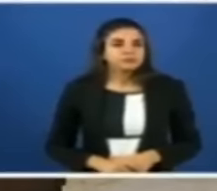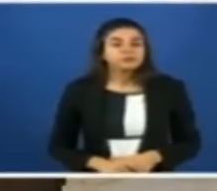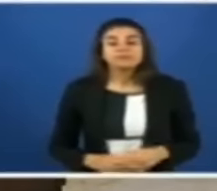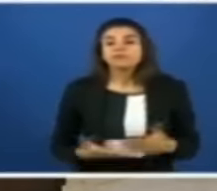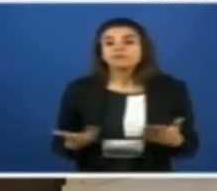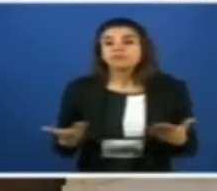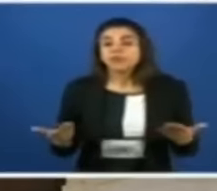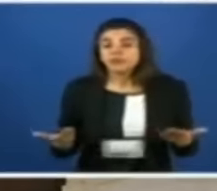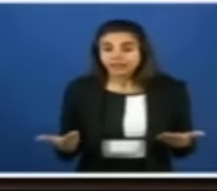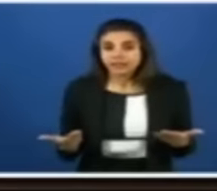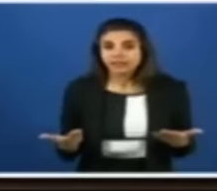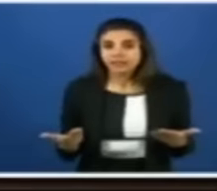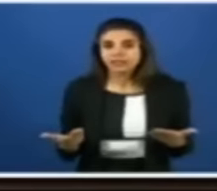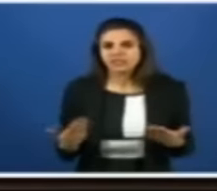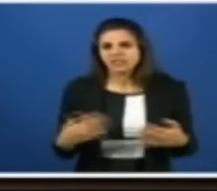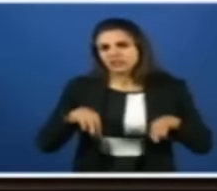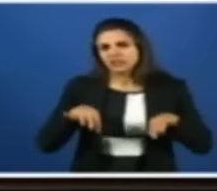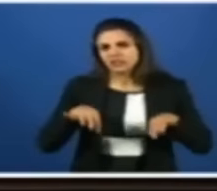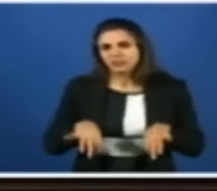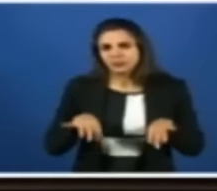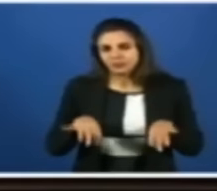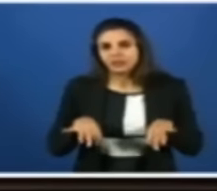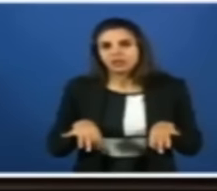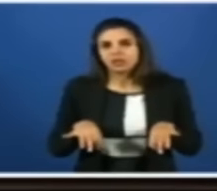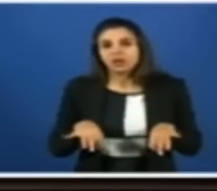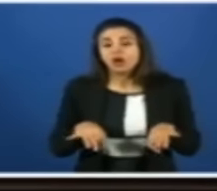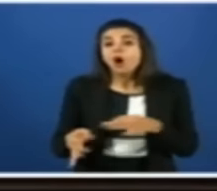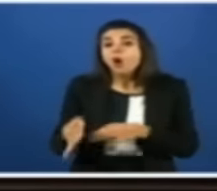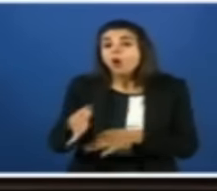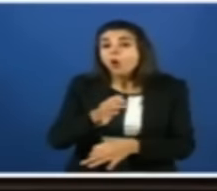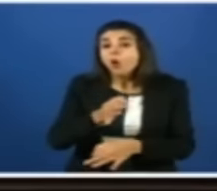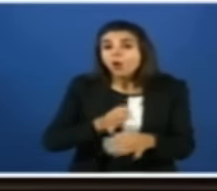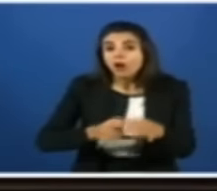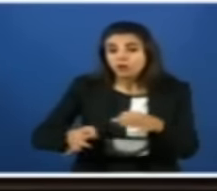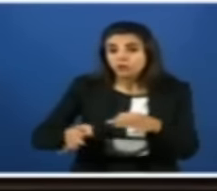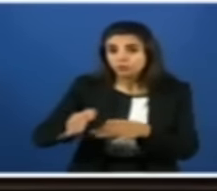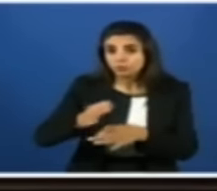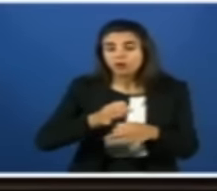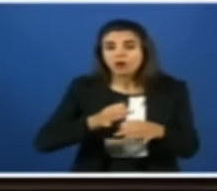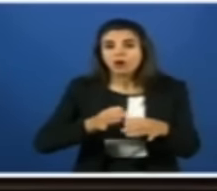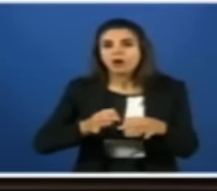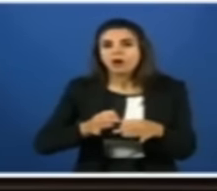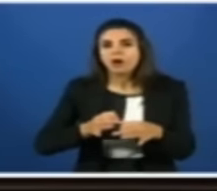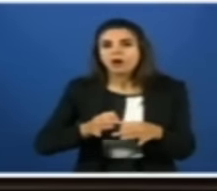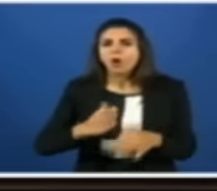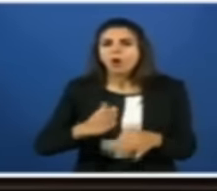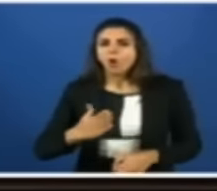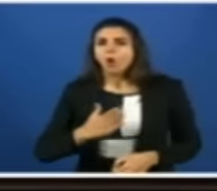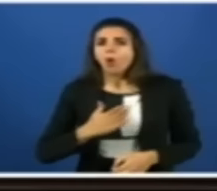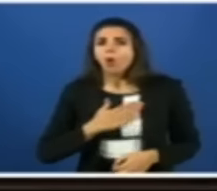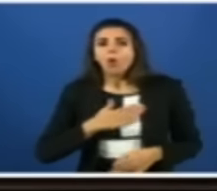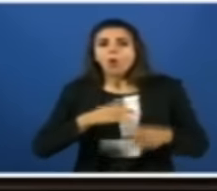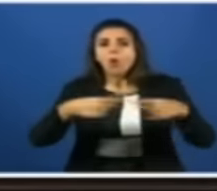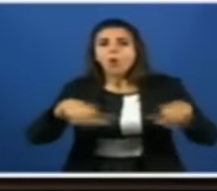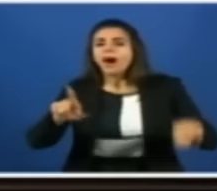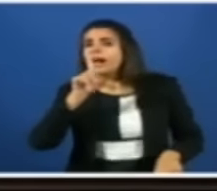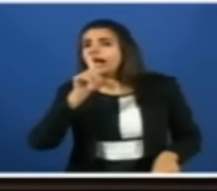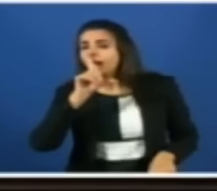İşte şu anda operasyonda ön saflarda